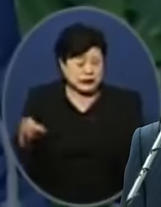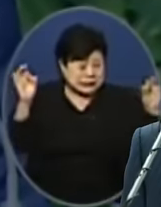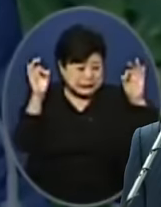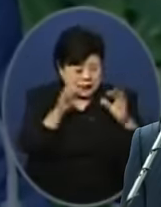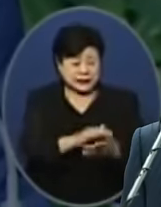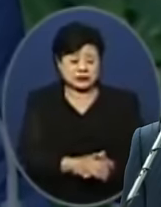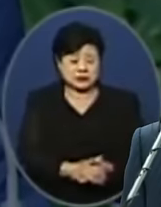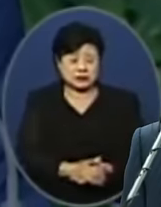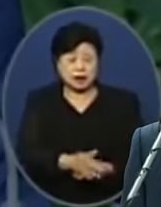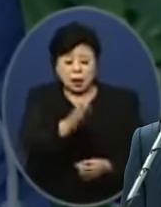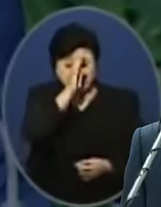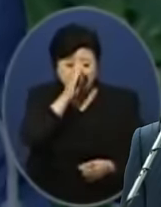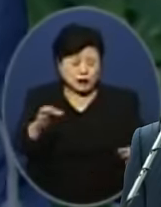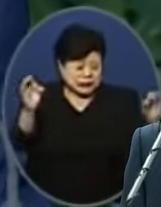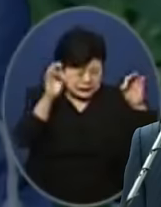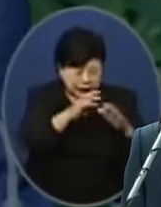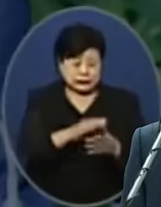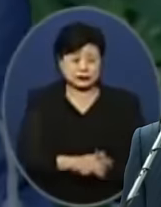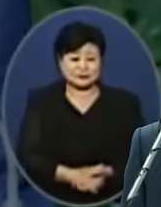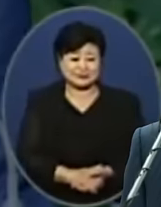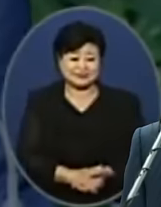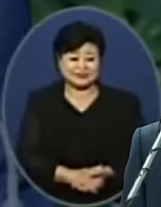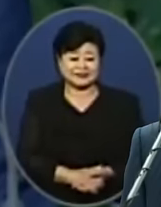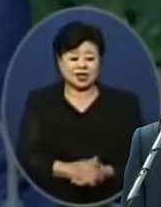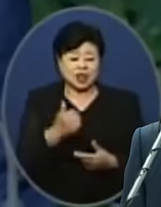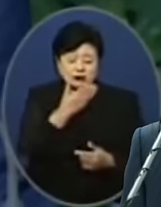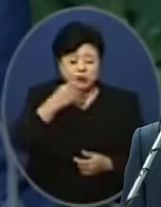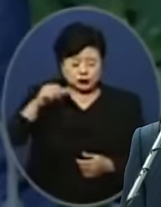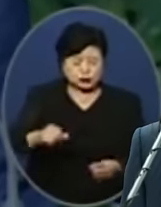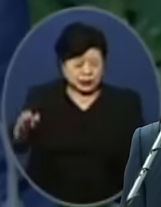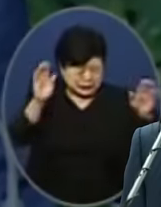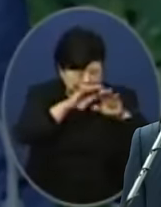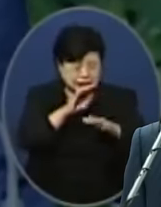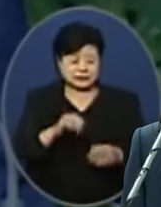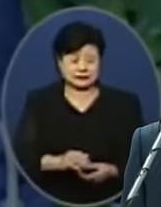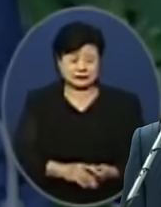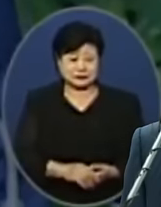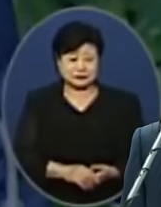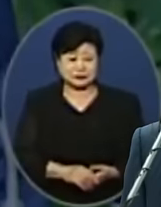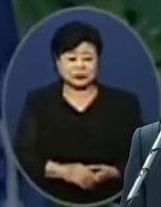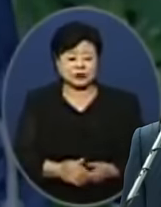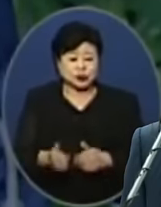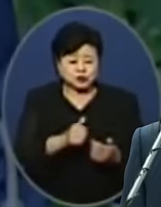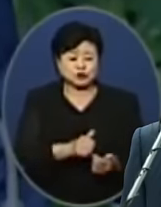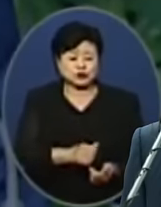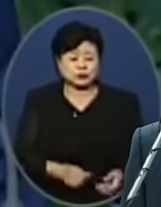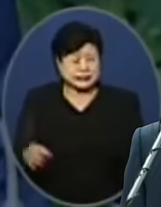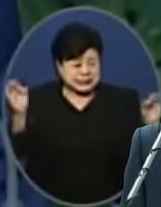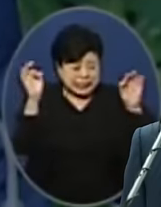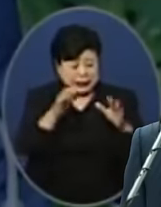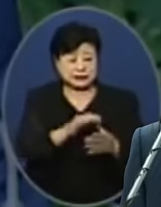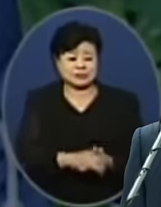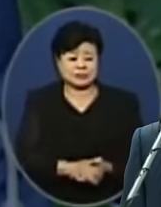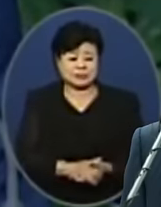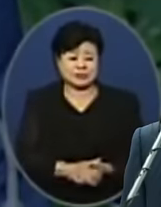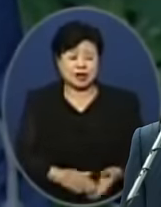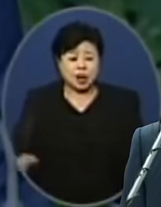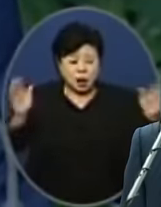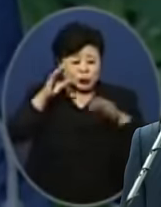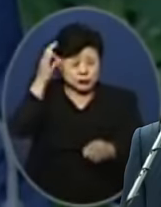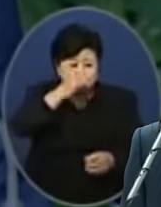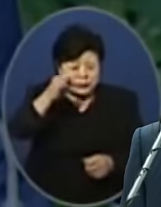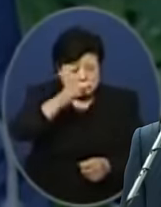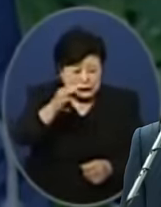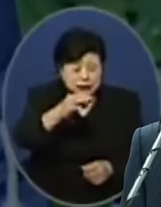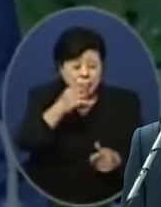사라지고 질병의 어두움이 사라지고 저주의 어두움이 사라지고 죽음의 어두움이 사라져서 어두움을